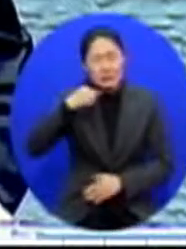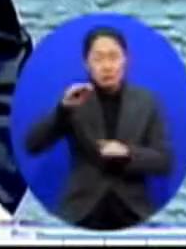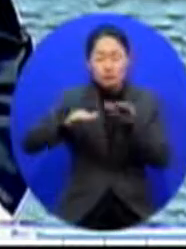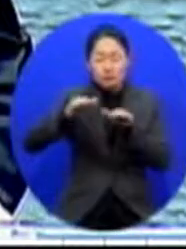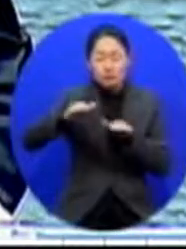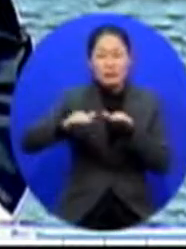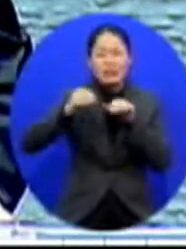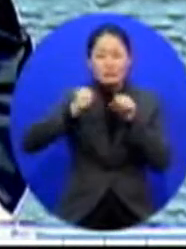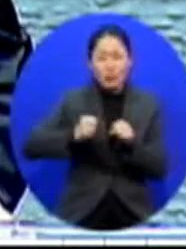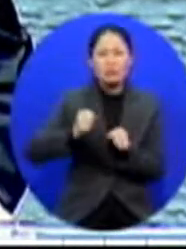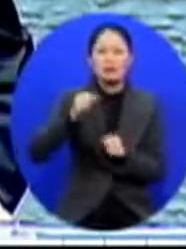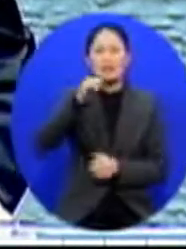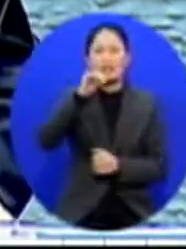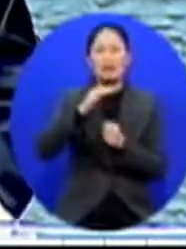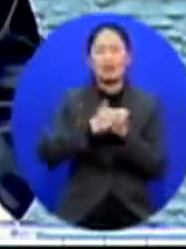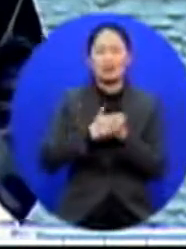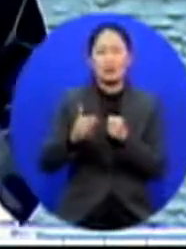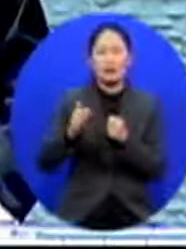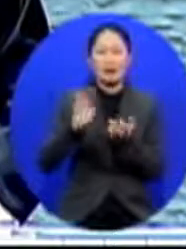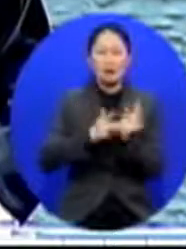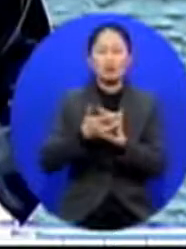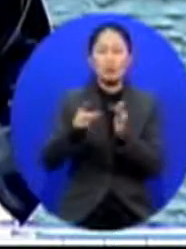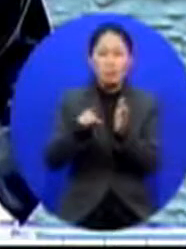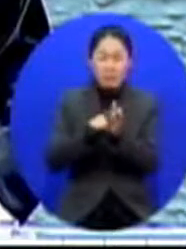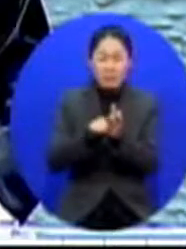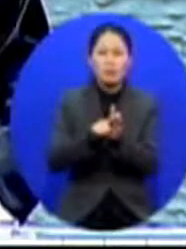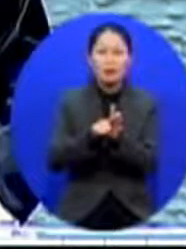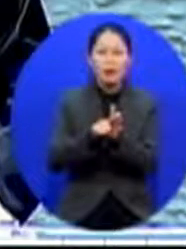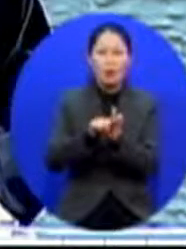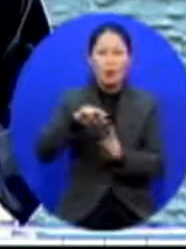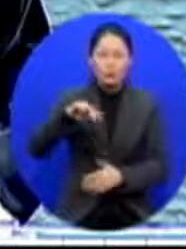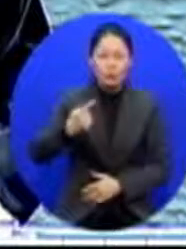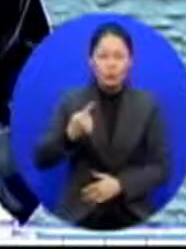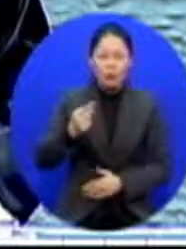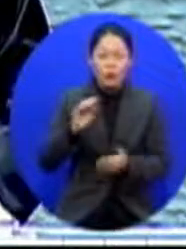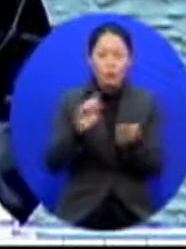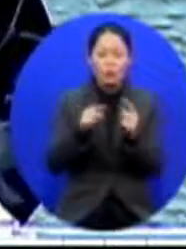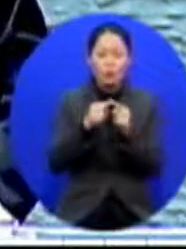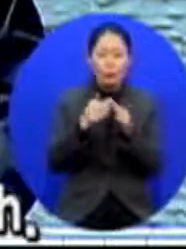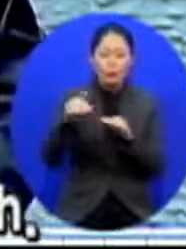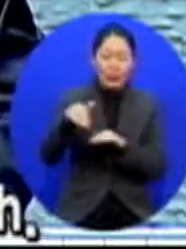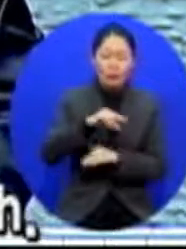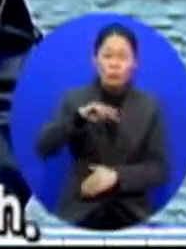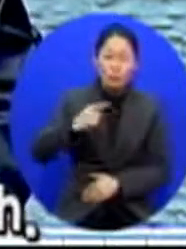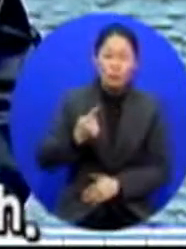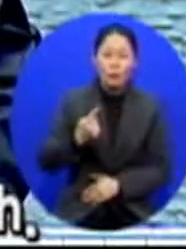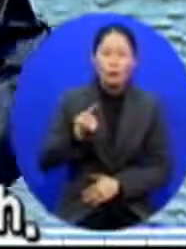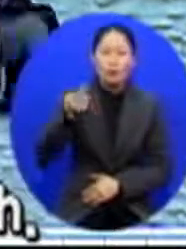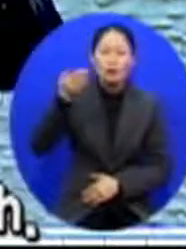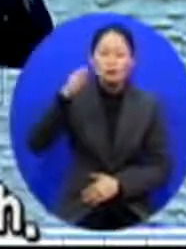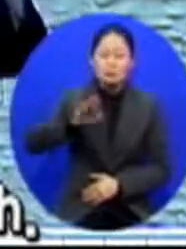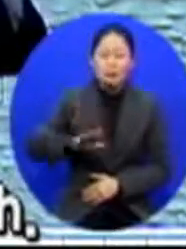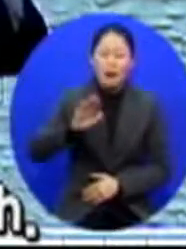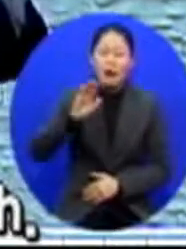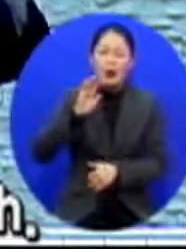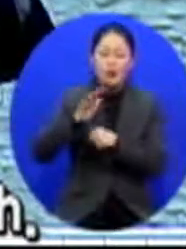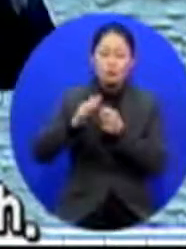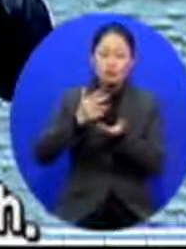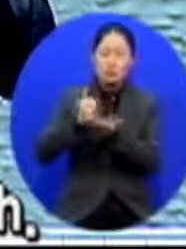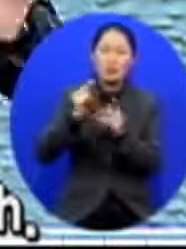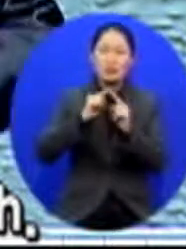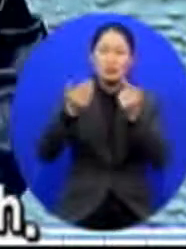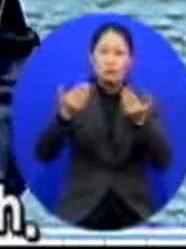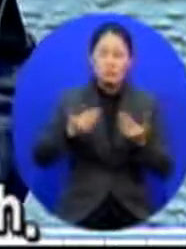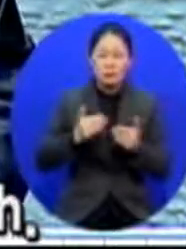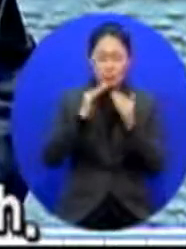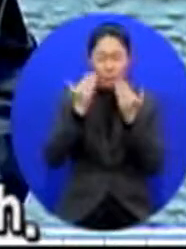때문에 그렇습니다 예수를 믿기는 했어요 교회는 다닙니다 그렇지만 주님이 말씀하시는 것이다